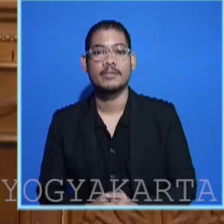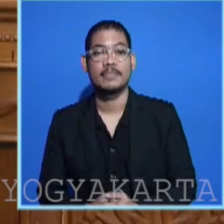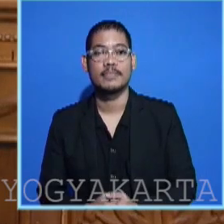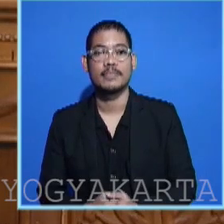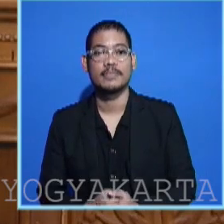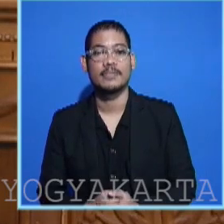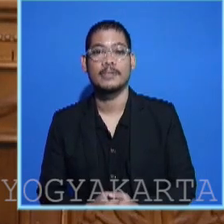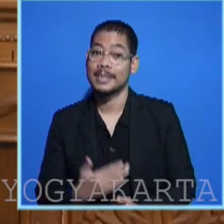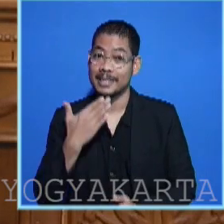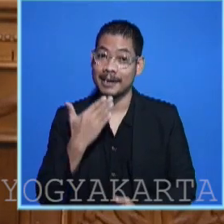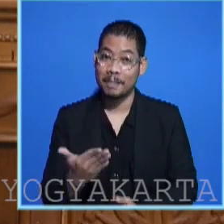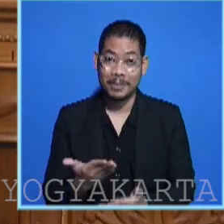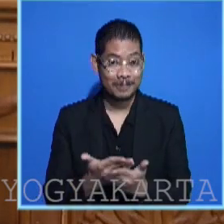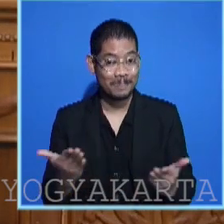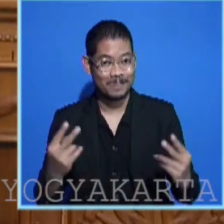masyarakat